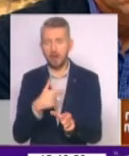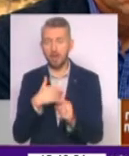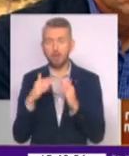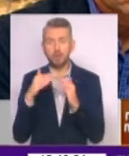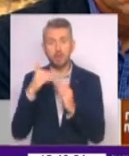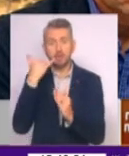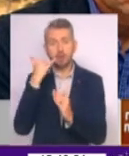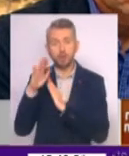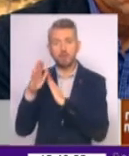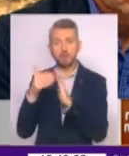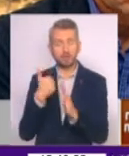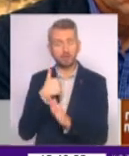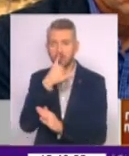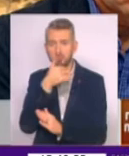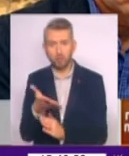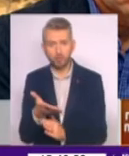викликати селюсера не можу.